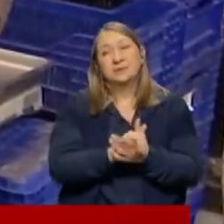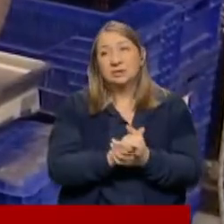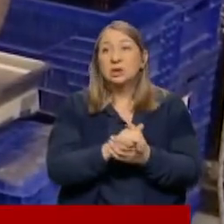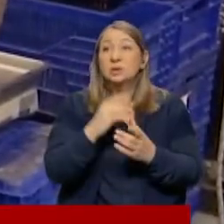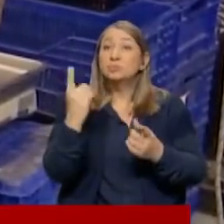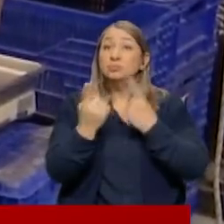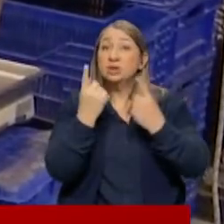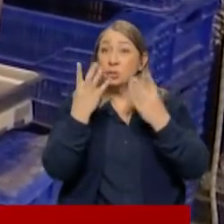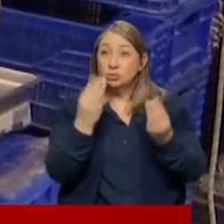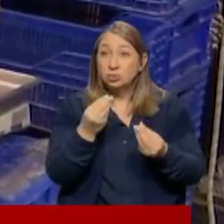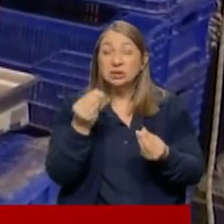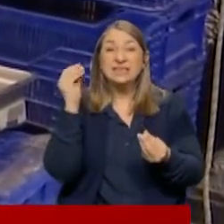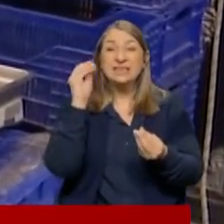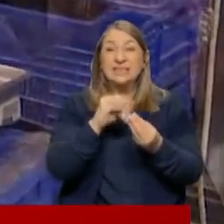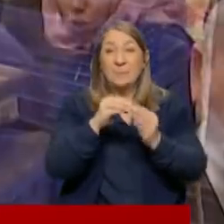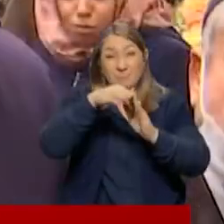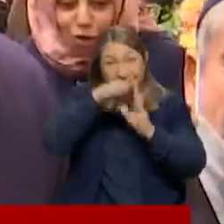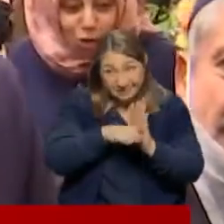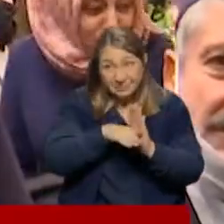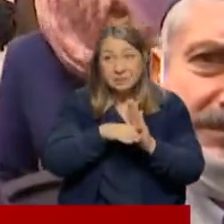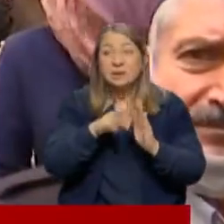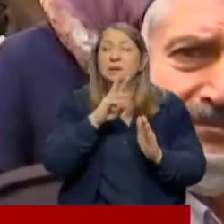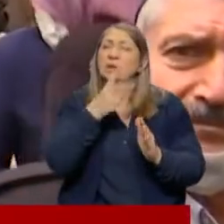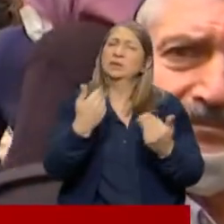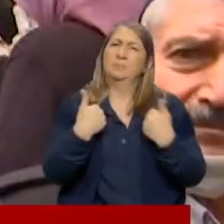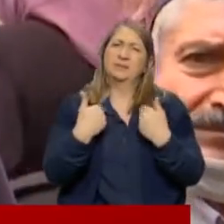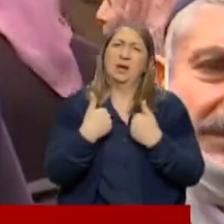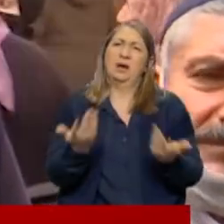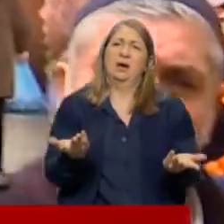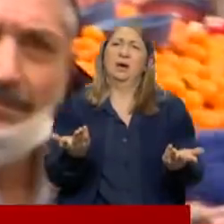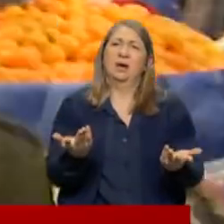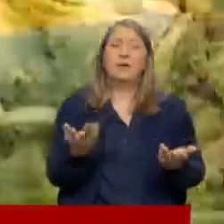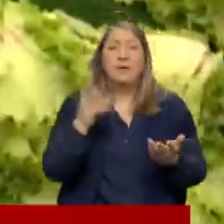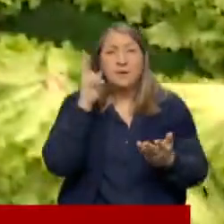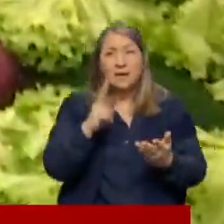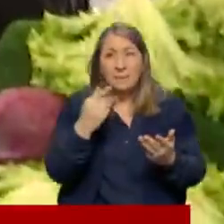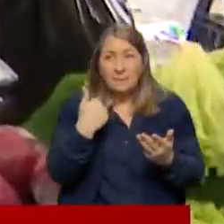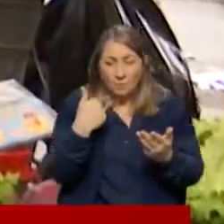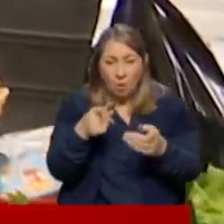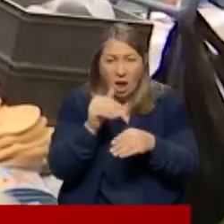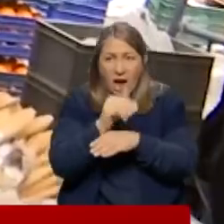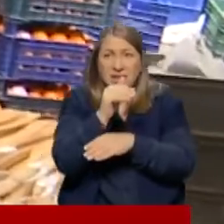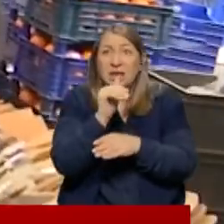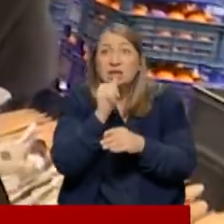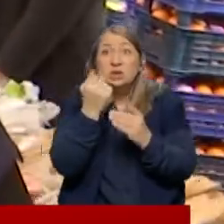şeyler olsun, zamlar geri çekilsin. Yazık, günah bize de ya. Yazık, ben böyle hayatı